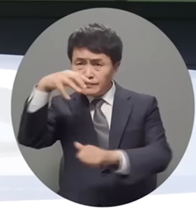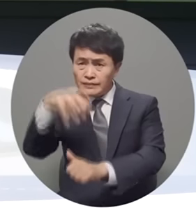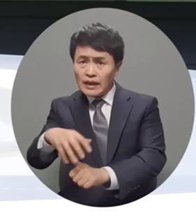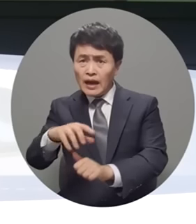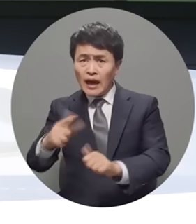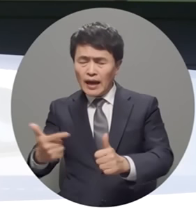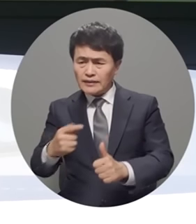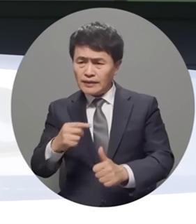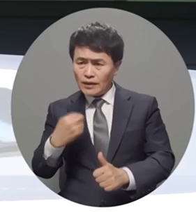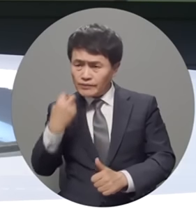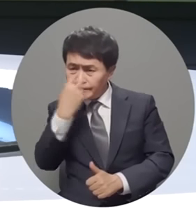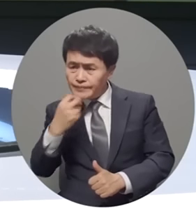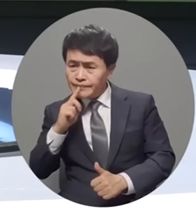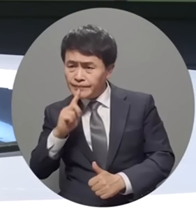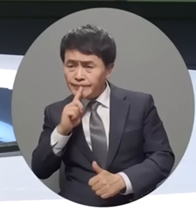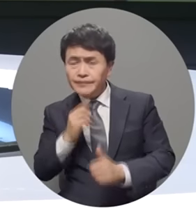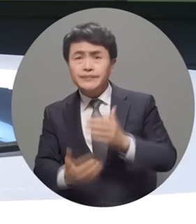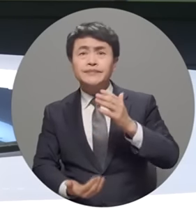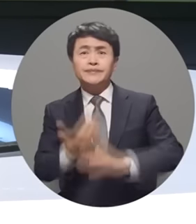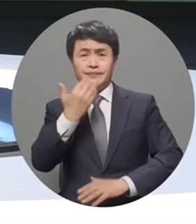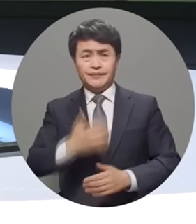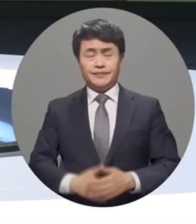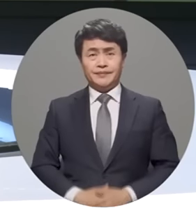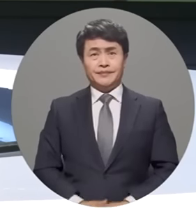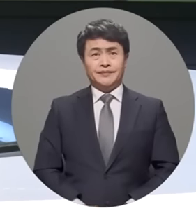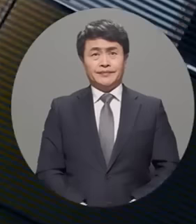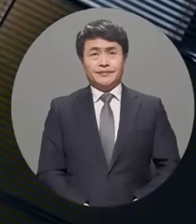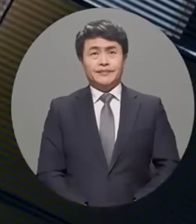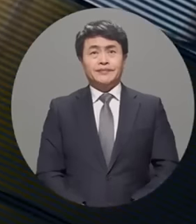날을 세웠습니다. 김민찬 기자가 보도합니다.